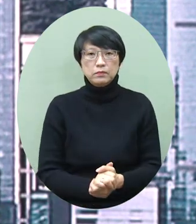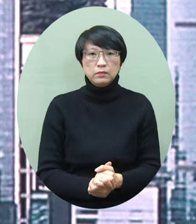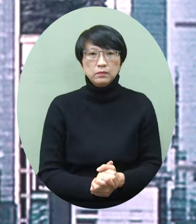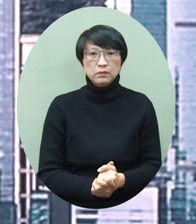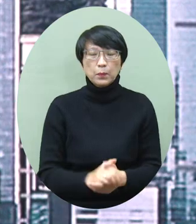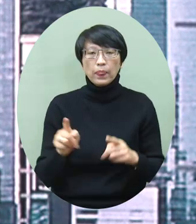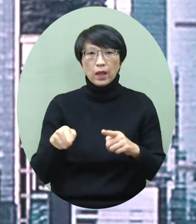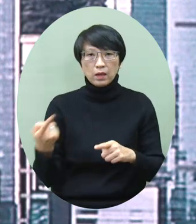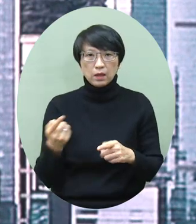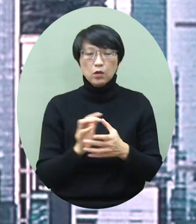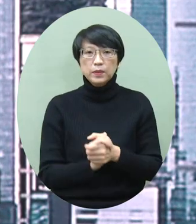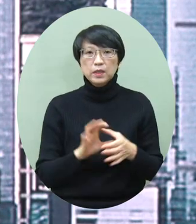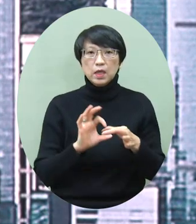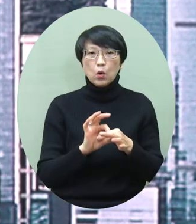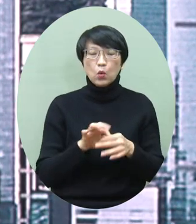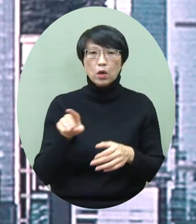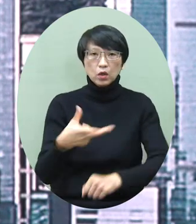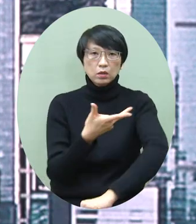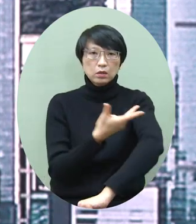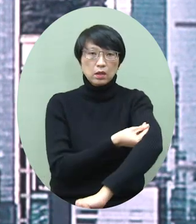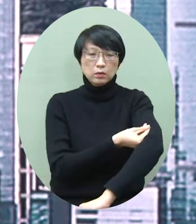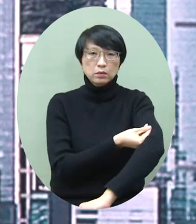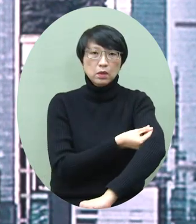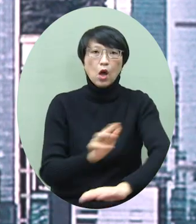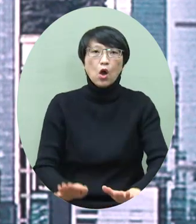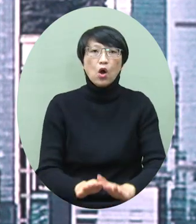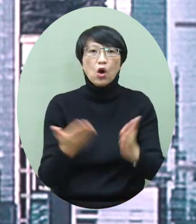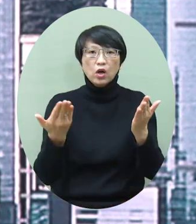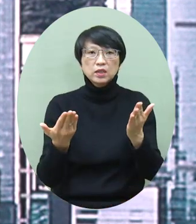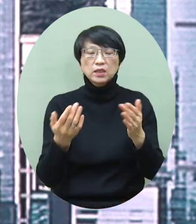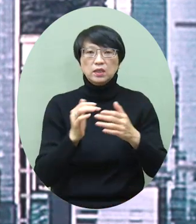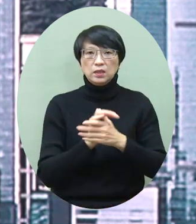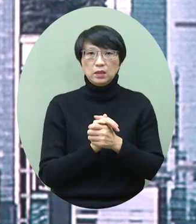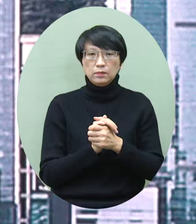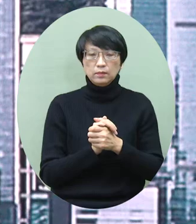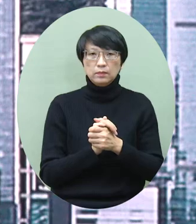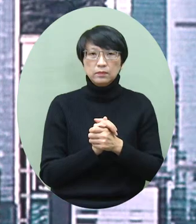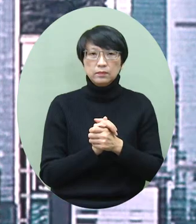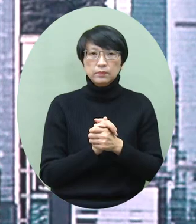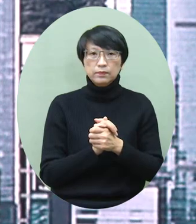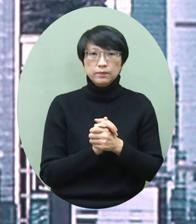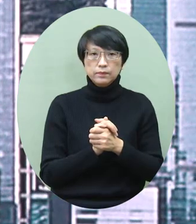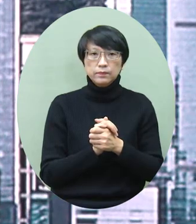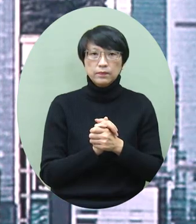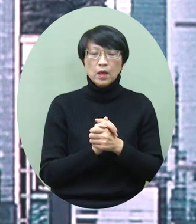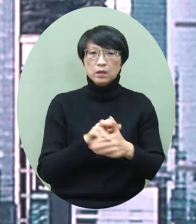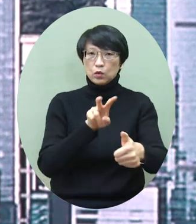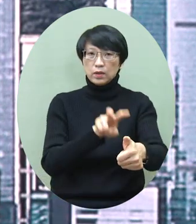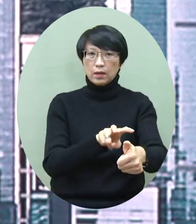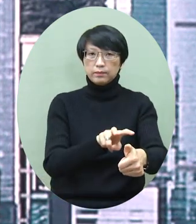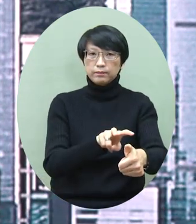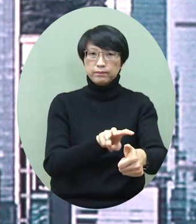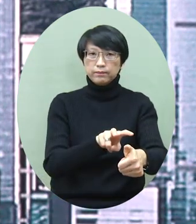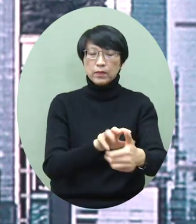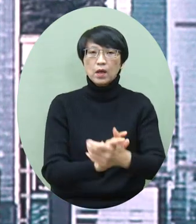是在那個疫苗接種開始之後，是要有一個的監察，看